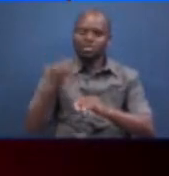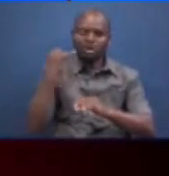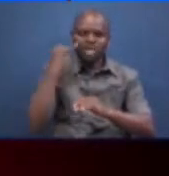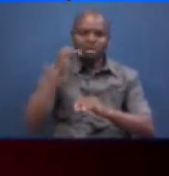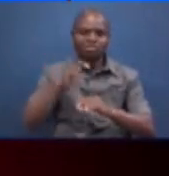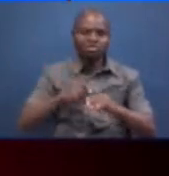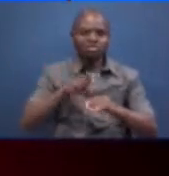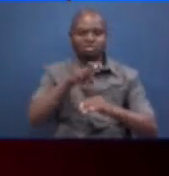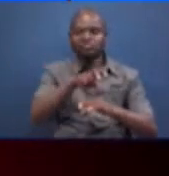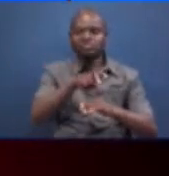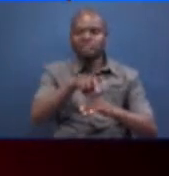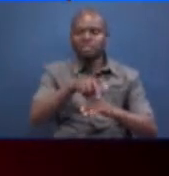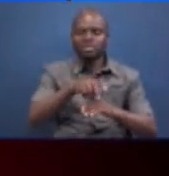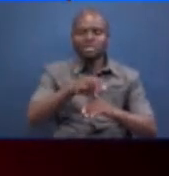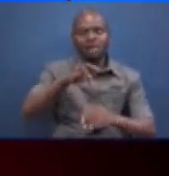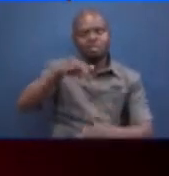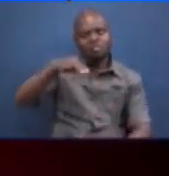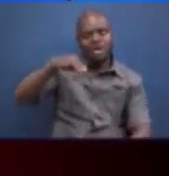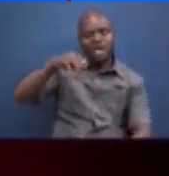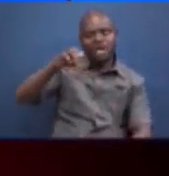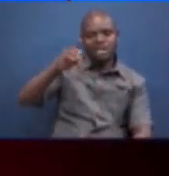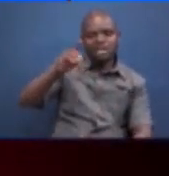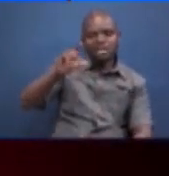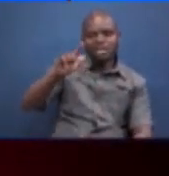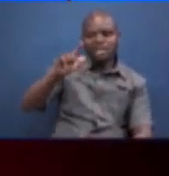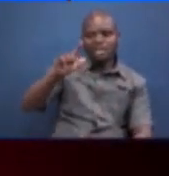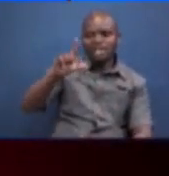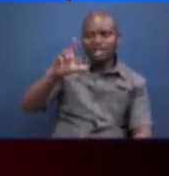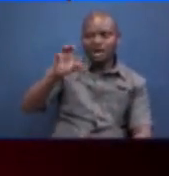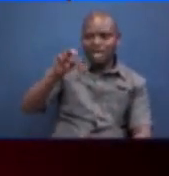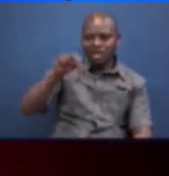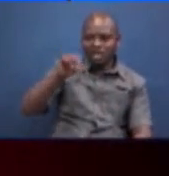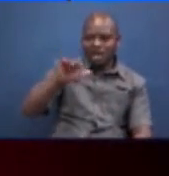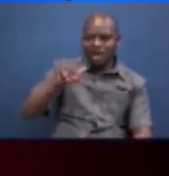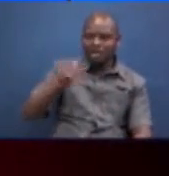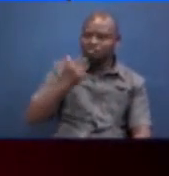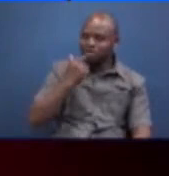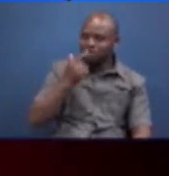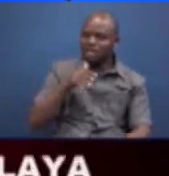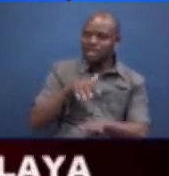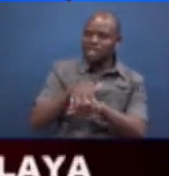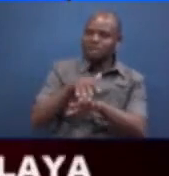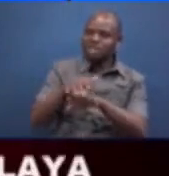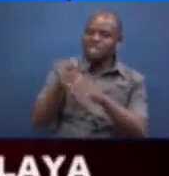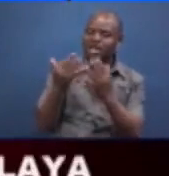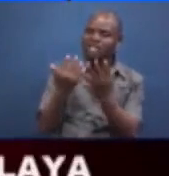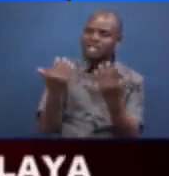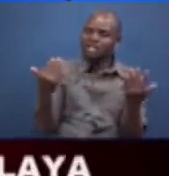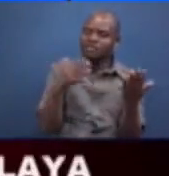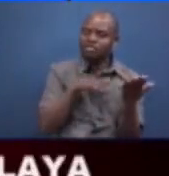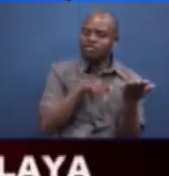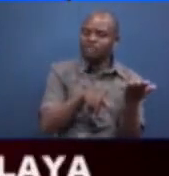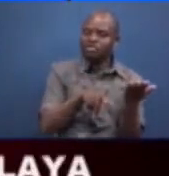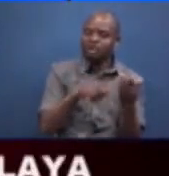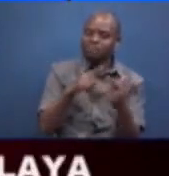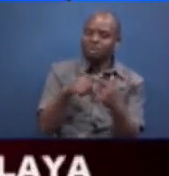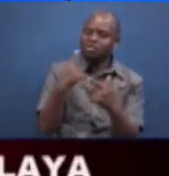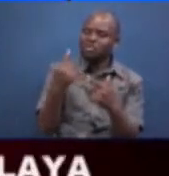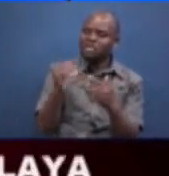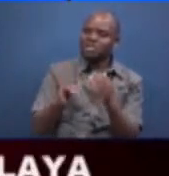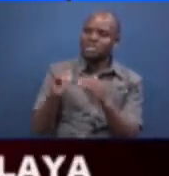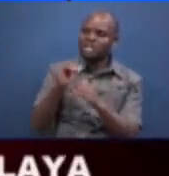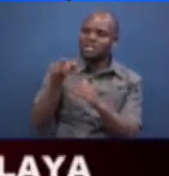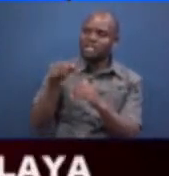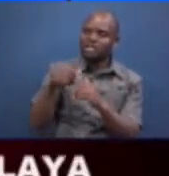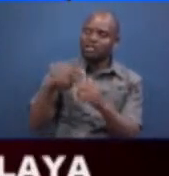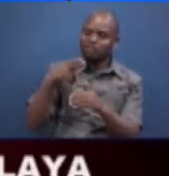wakijaribu kuvuka bahari ya Mediterania kuelekea kule barani Ulaya. UNICEF imeeleza kuwa idadi ya vifo hivyo ni mara mbili zaidi ya